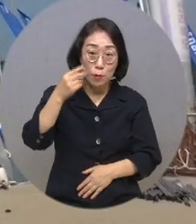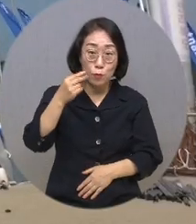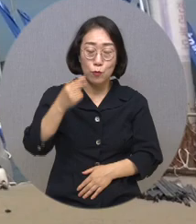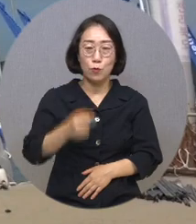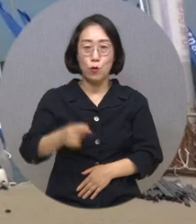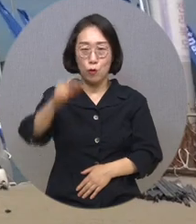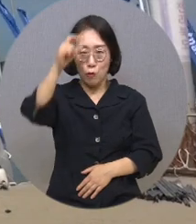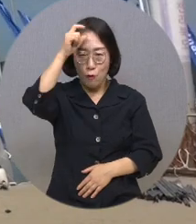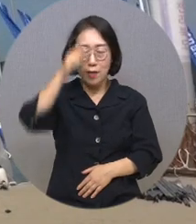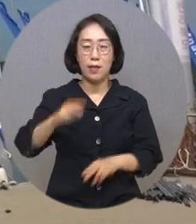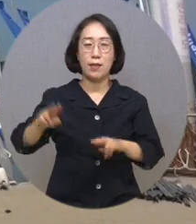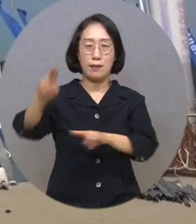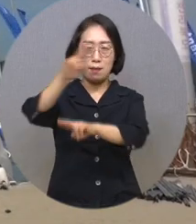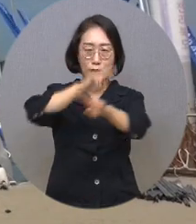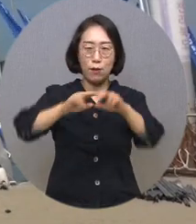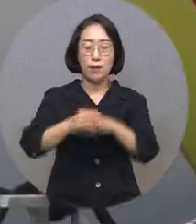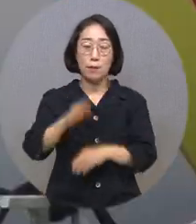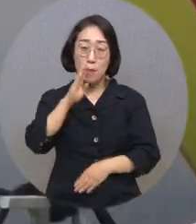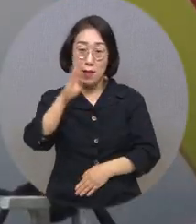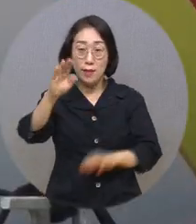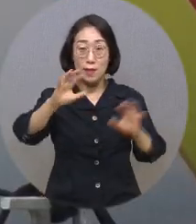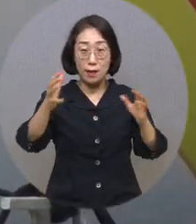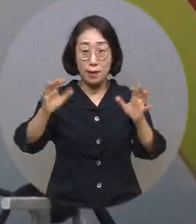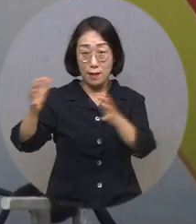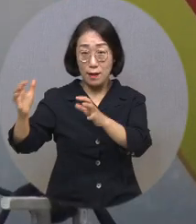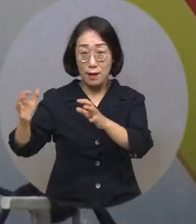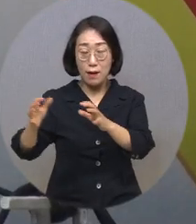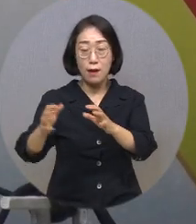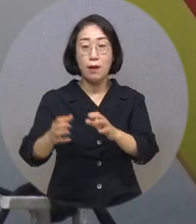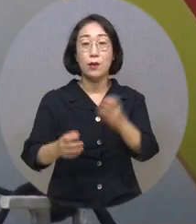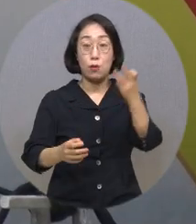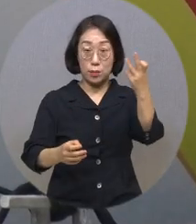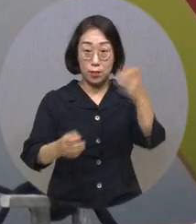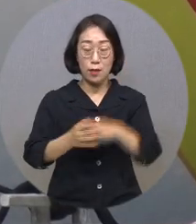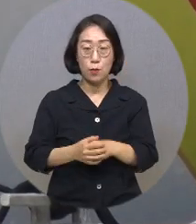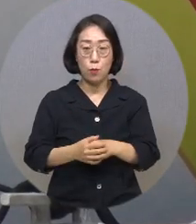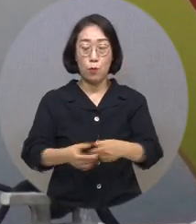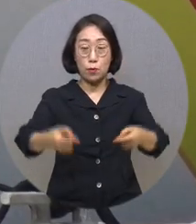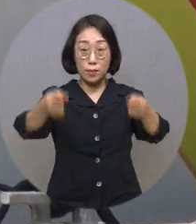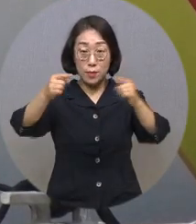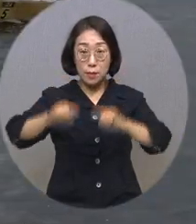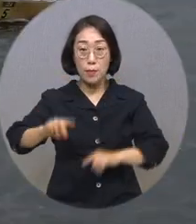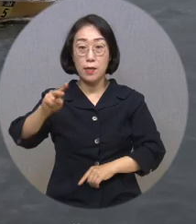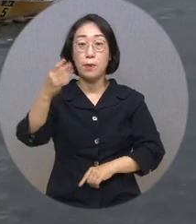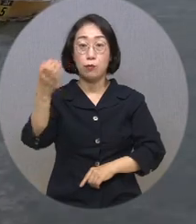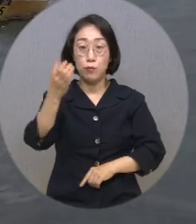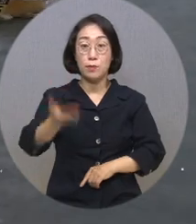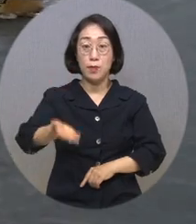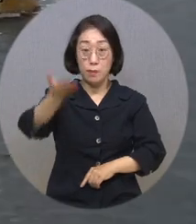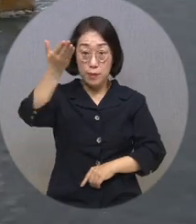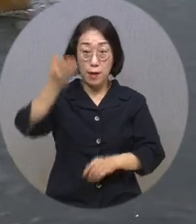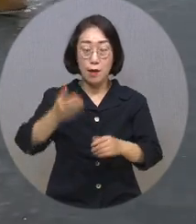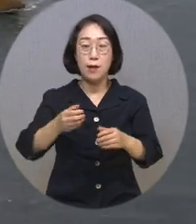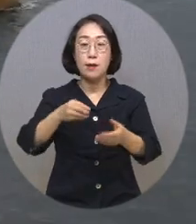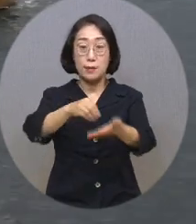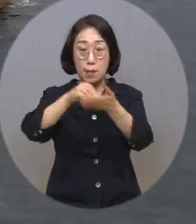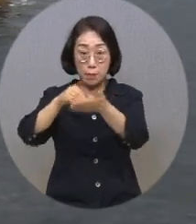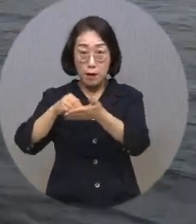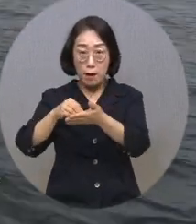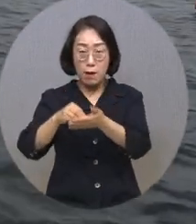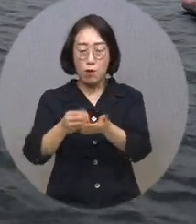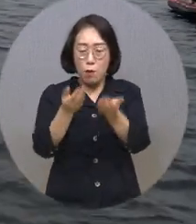터키, 네덜란드, 벨기에 등 13개국 290여 명의 선수들이 참가하여 다양한 요트로 물살을